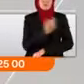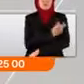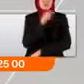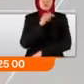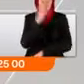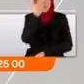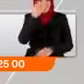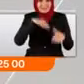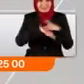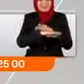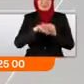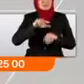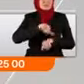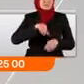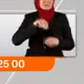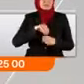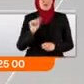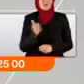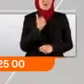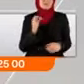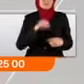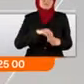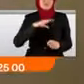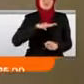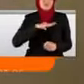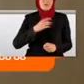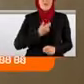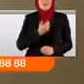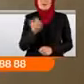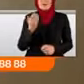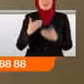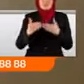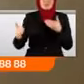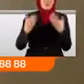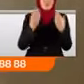biriydi öğrencilerimizden ayrı kaldık onları çok özledik